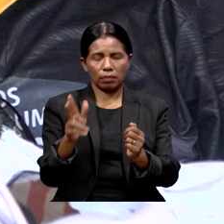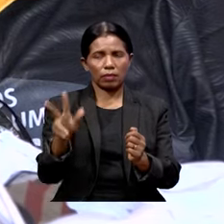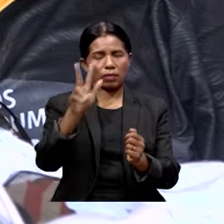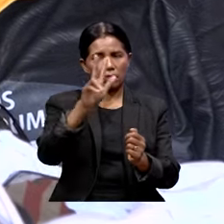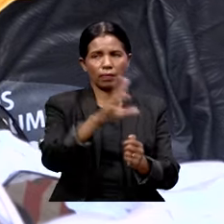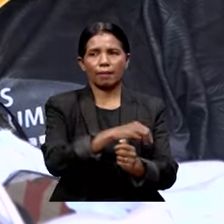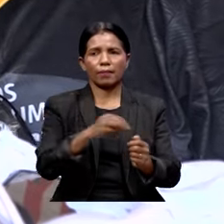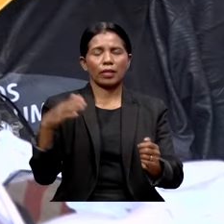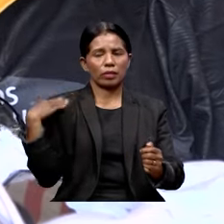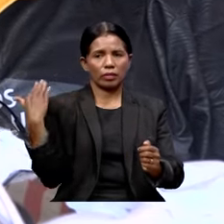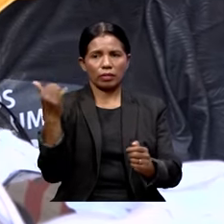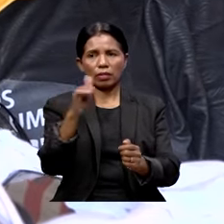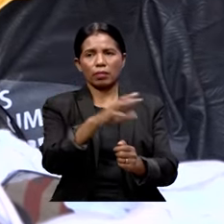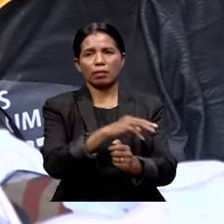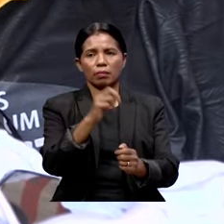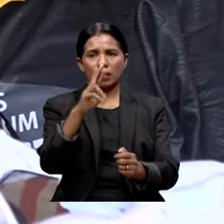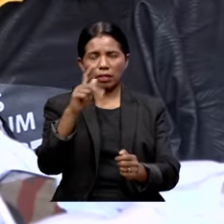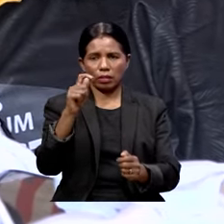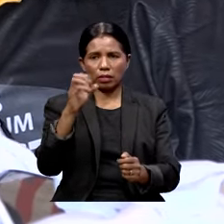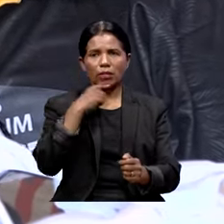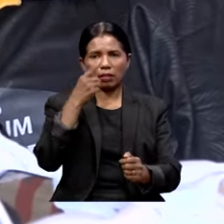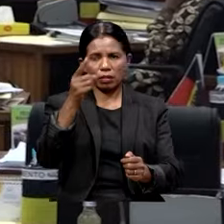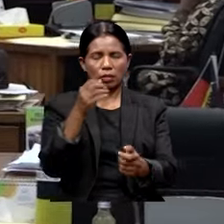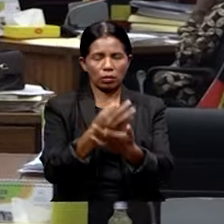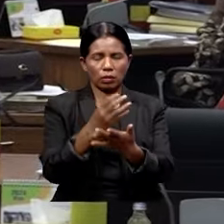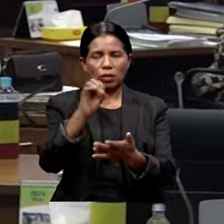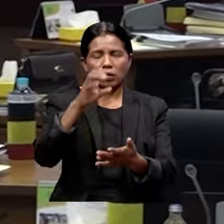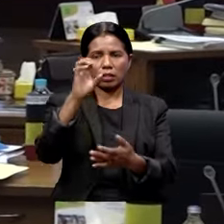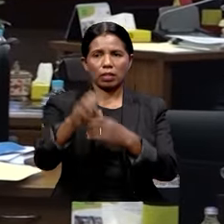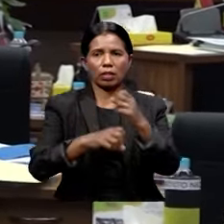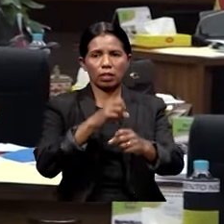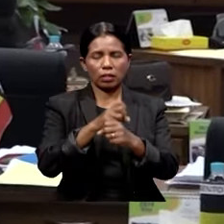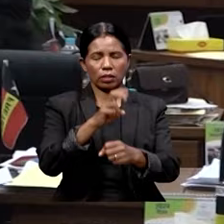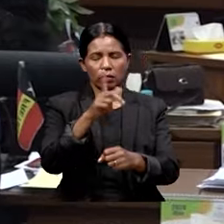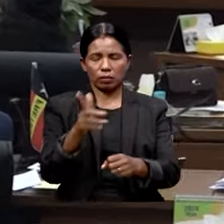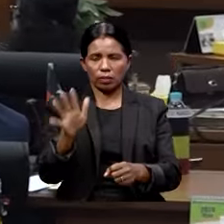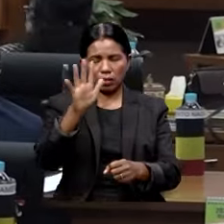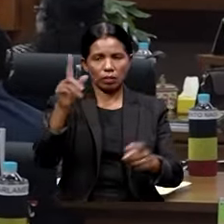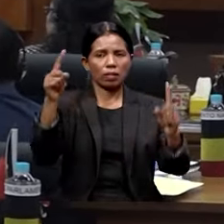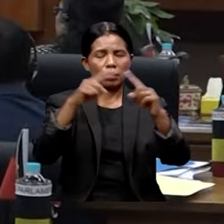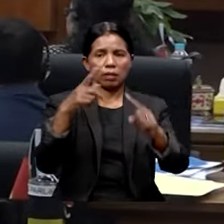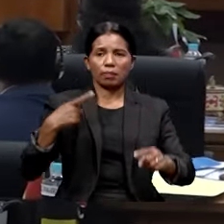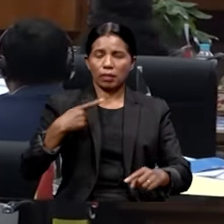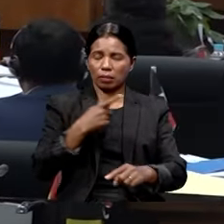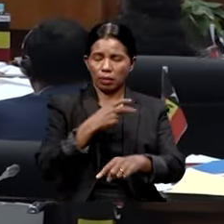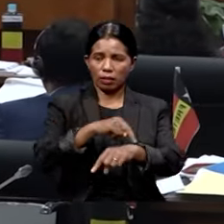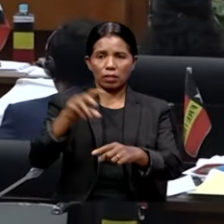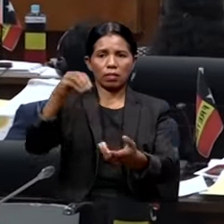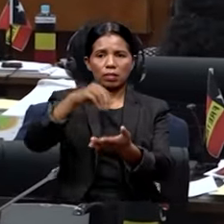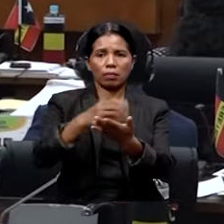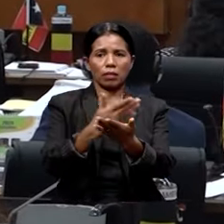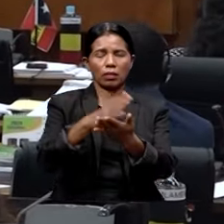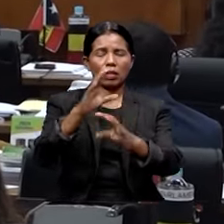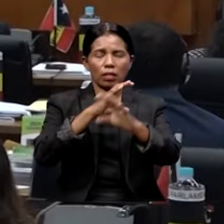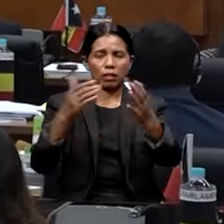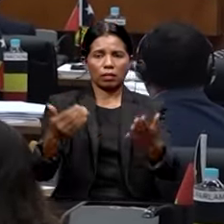Cruz. Juventude Resistência Maritu Mota considera orçamento geral estado tinang ring roron resin limanian nebe Parlamento Nacional aloka baso sa kareta fong